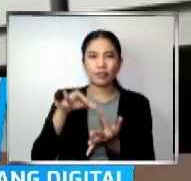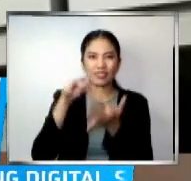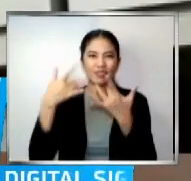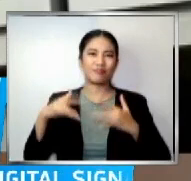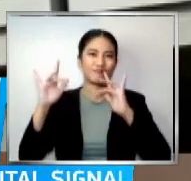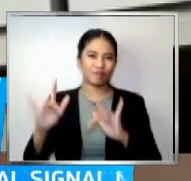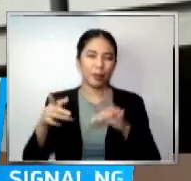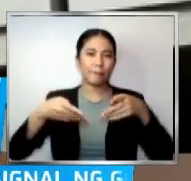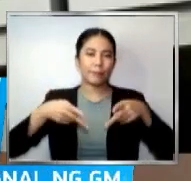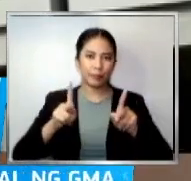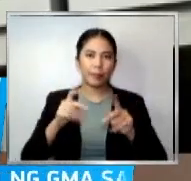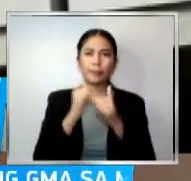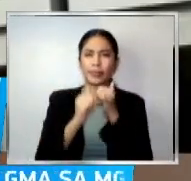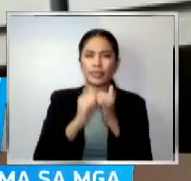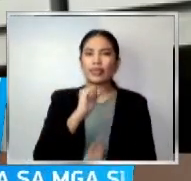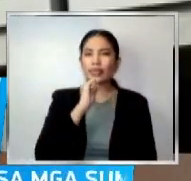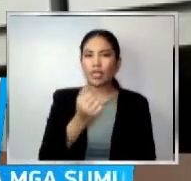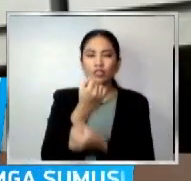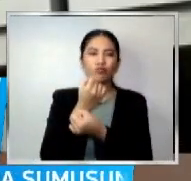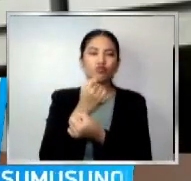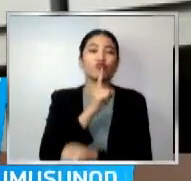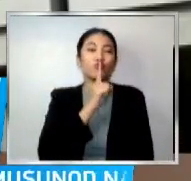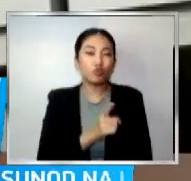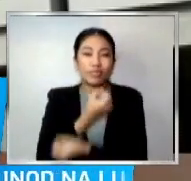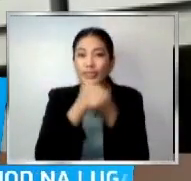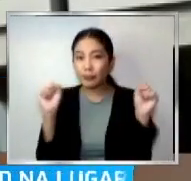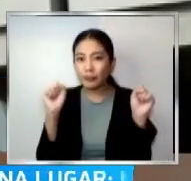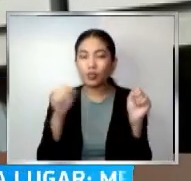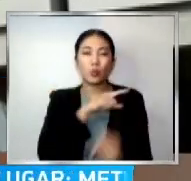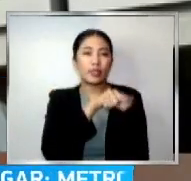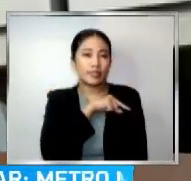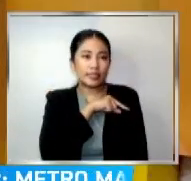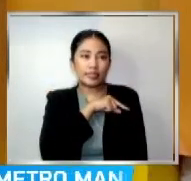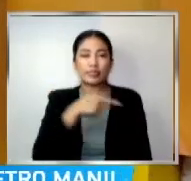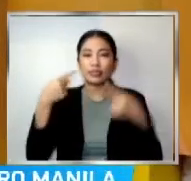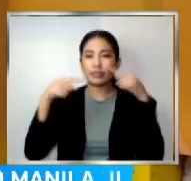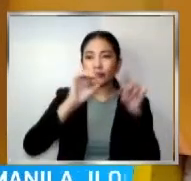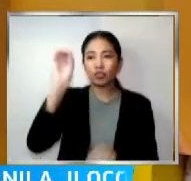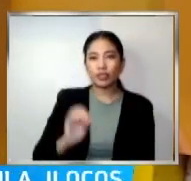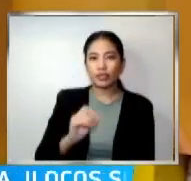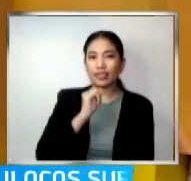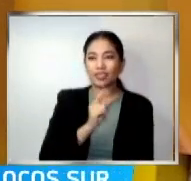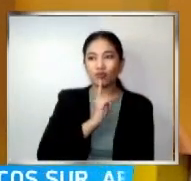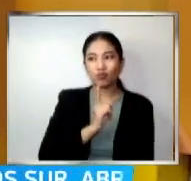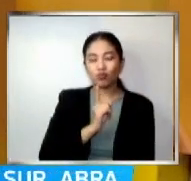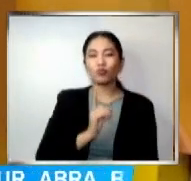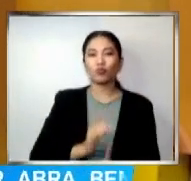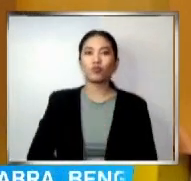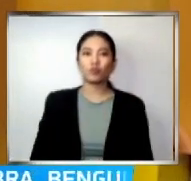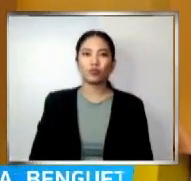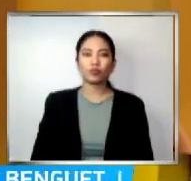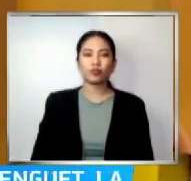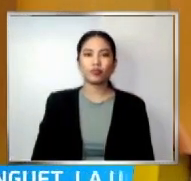ng safety, ng efficacy, tsaka ng quality. I-turn over na ng